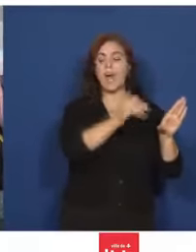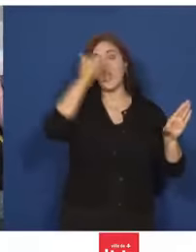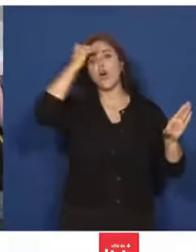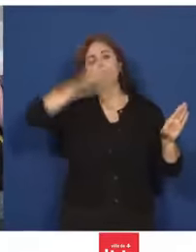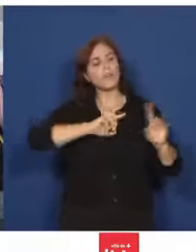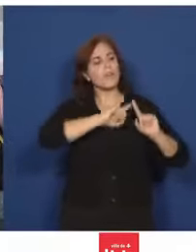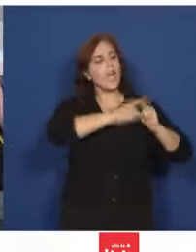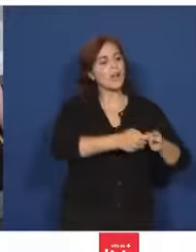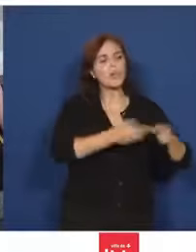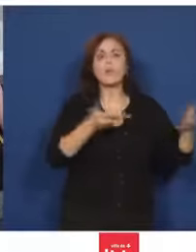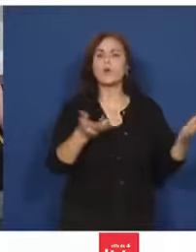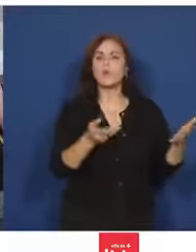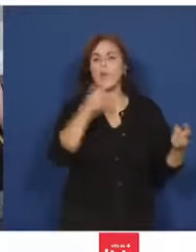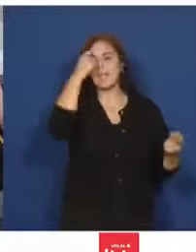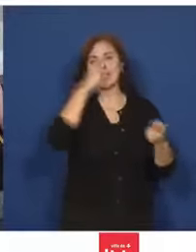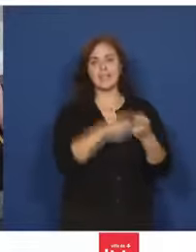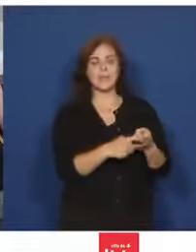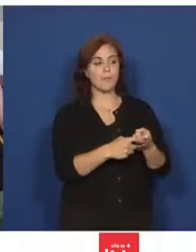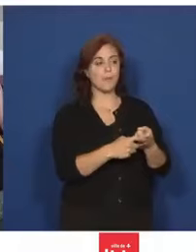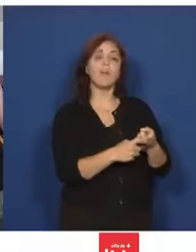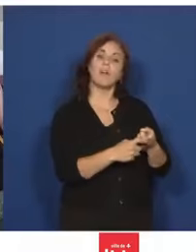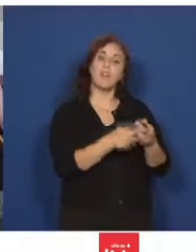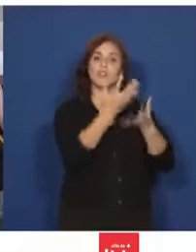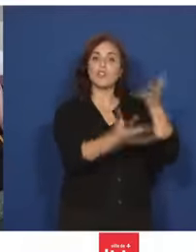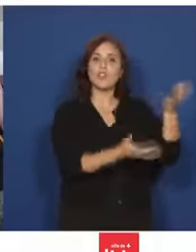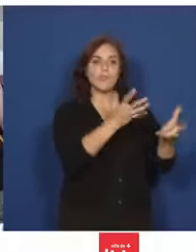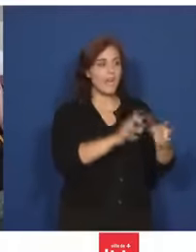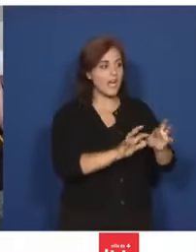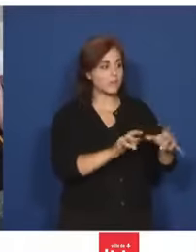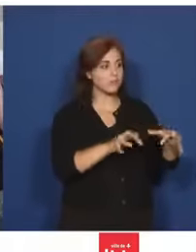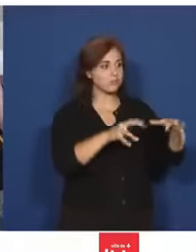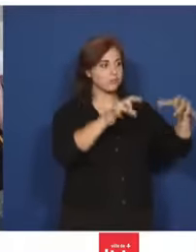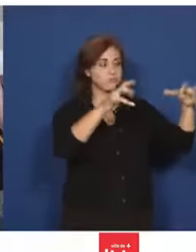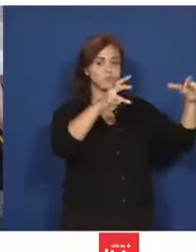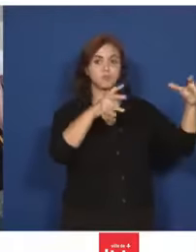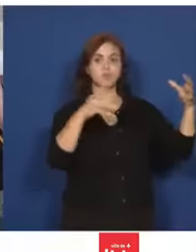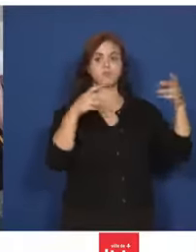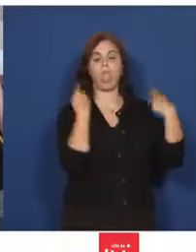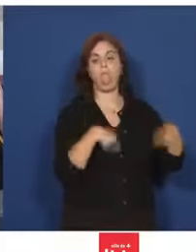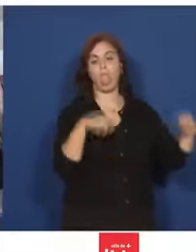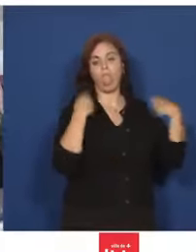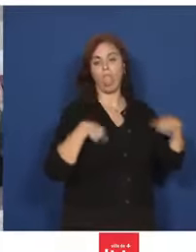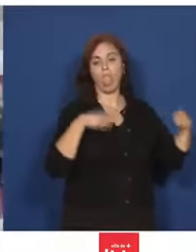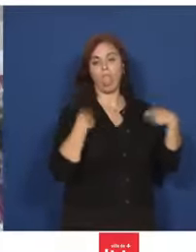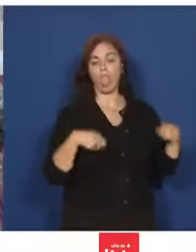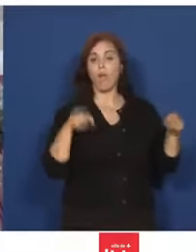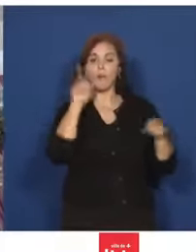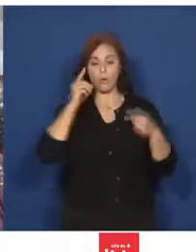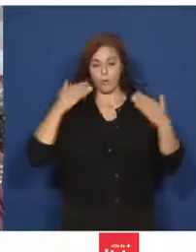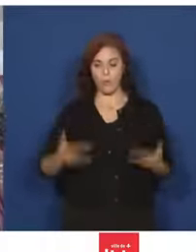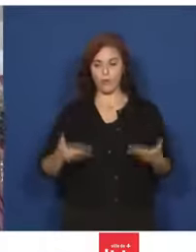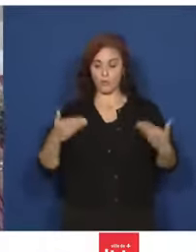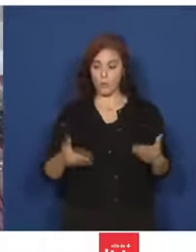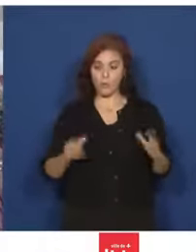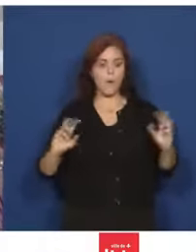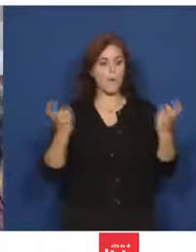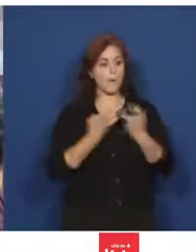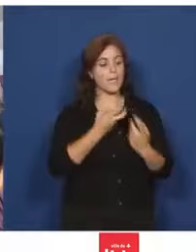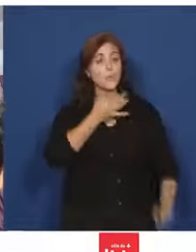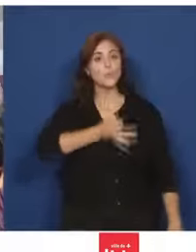la lourdeur économique du chauffage de cet édifice qui grèverait nos finances en cette période où le coût des fluides